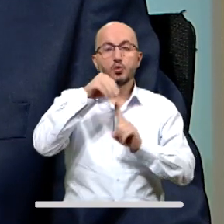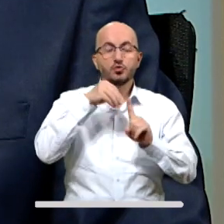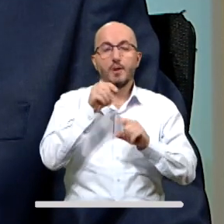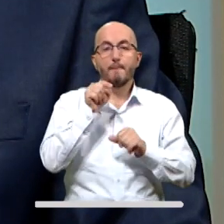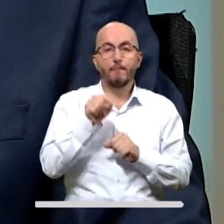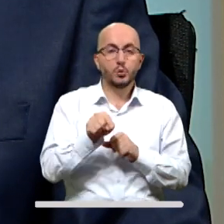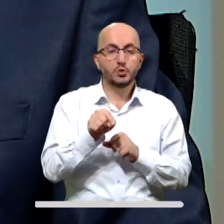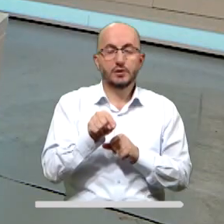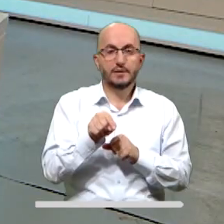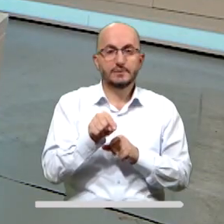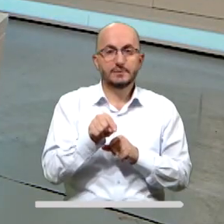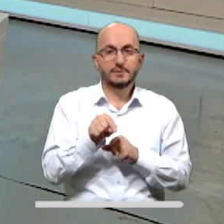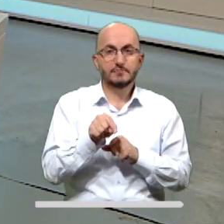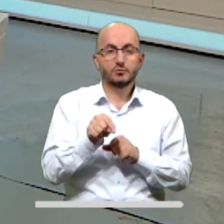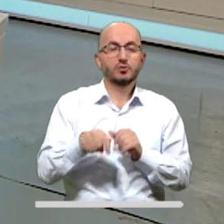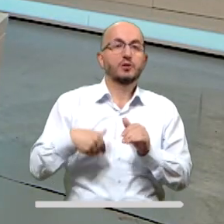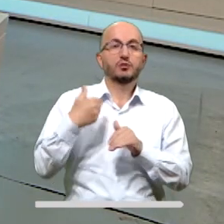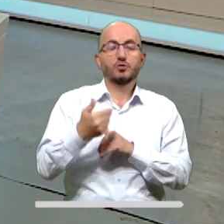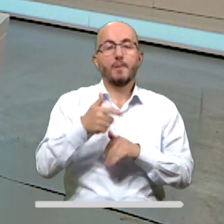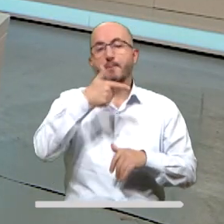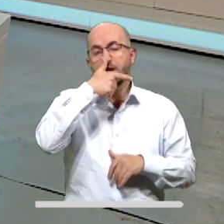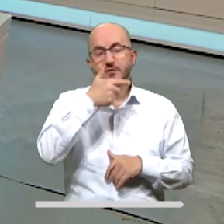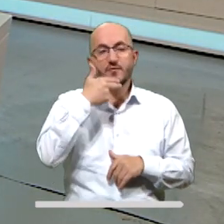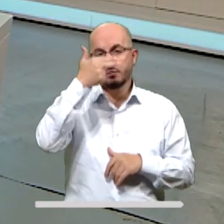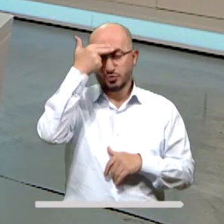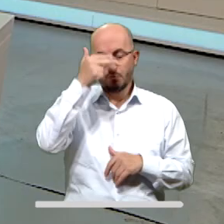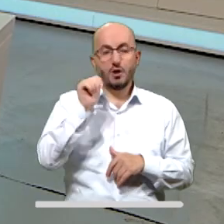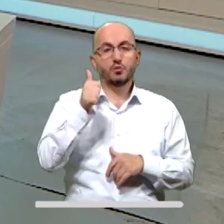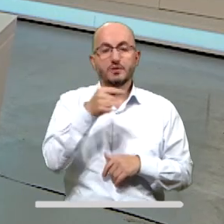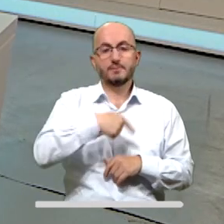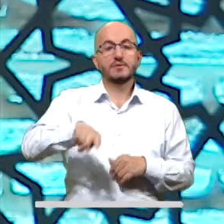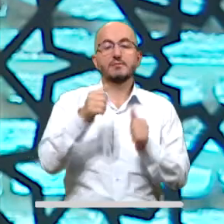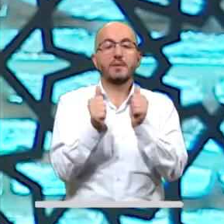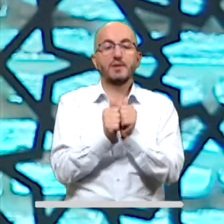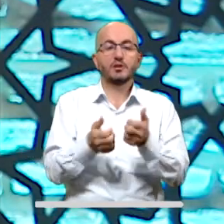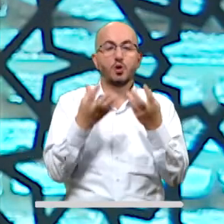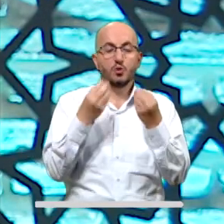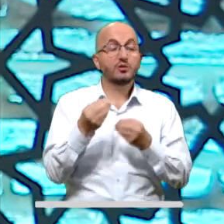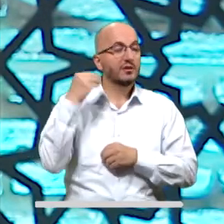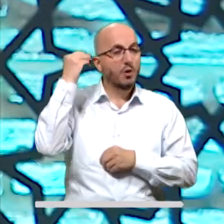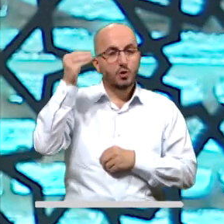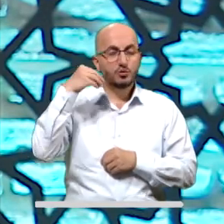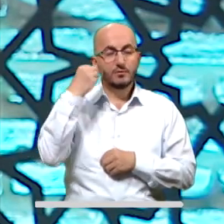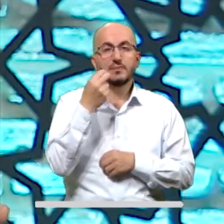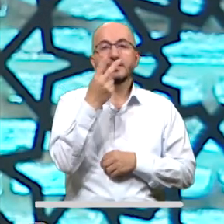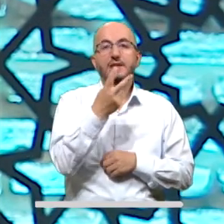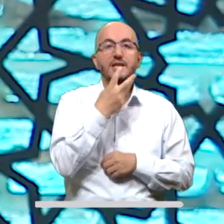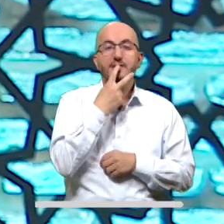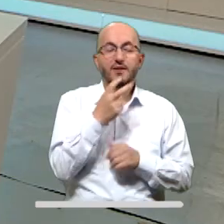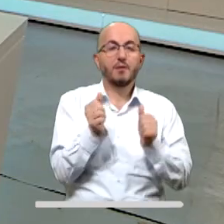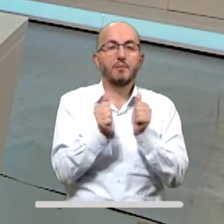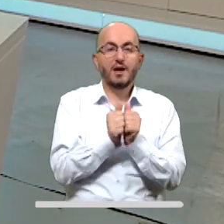bundan sonra Perşembe ve Cuma günleri bizimle birlikte olacak. Hocamla 2 yıl zaten bir